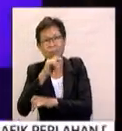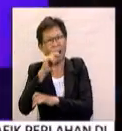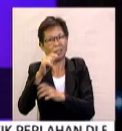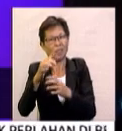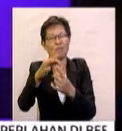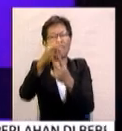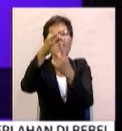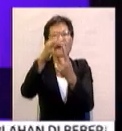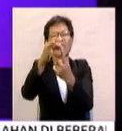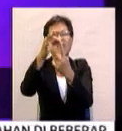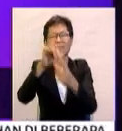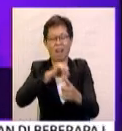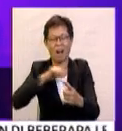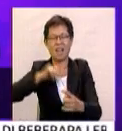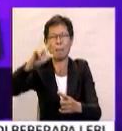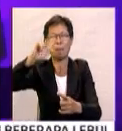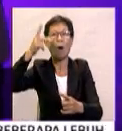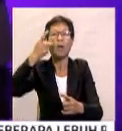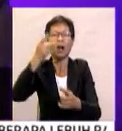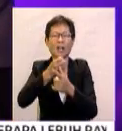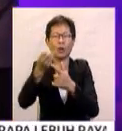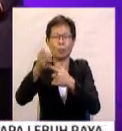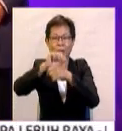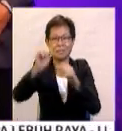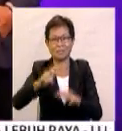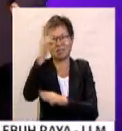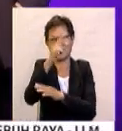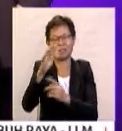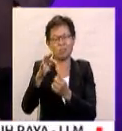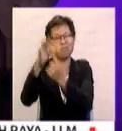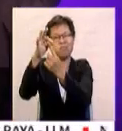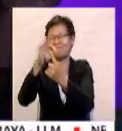pengecualian terhadap mana-mana ahli politik serta penjawat awam.